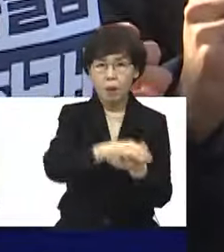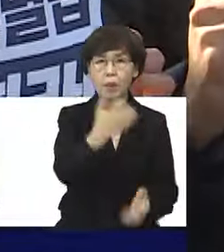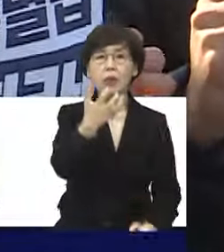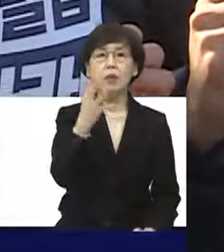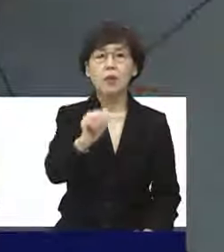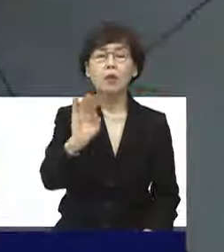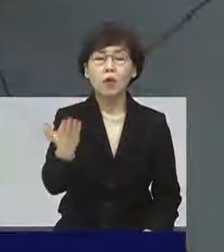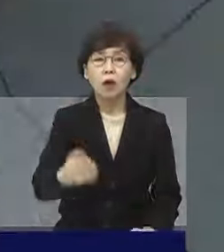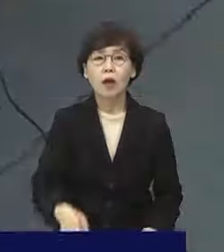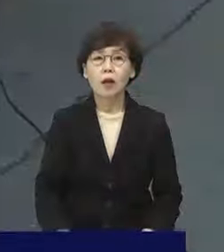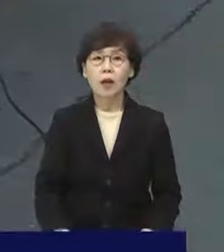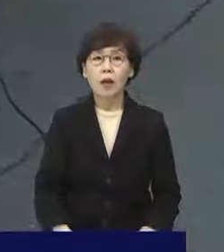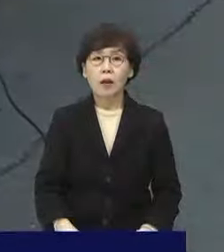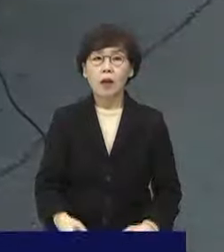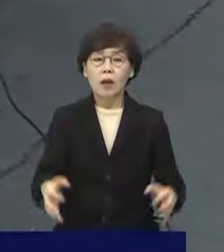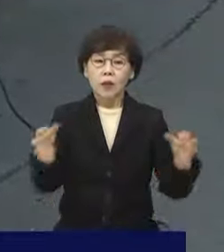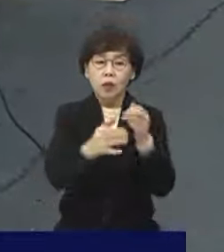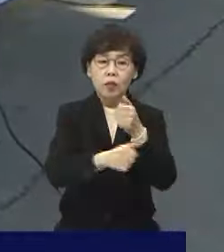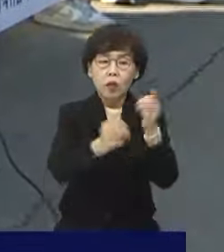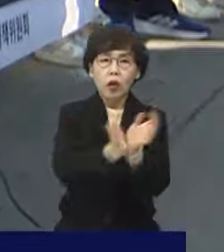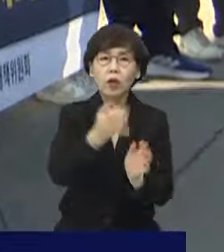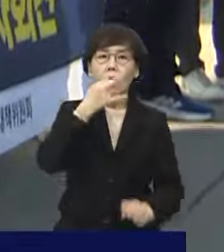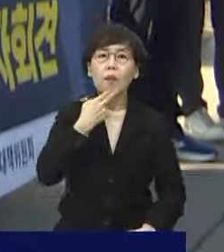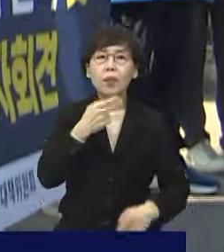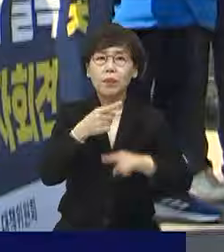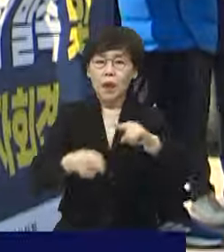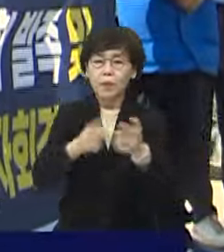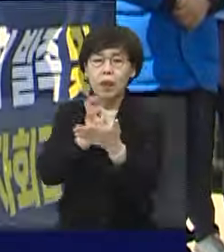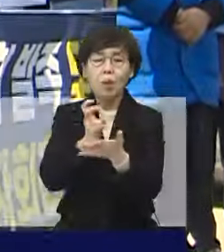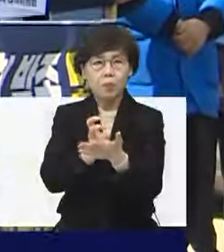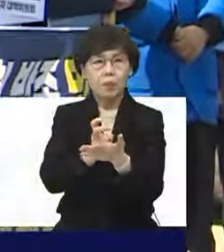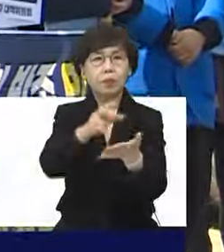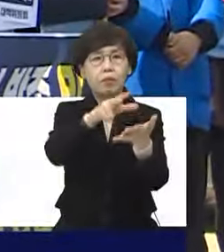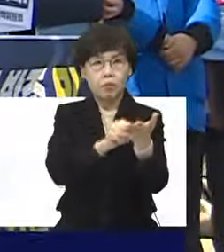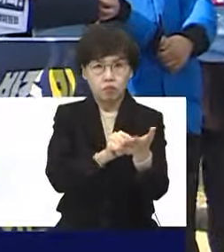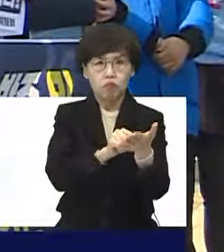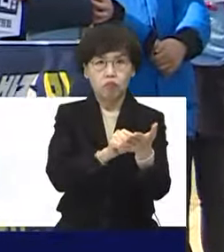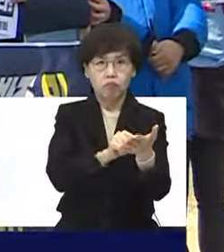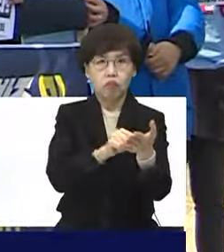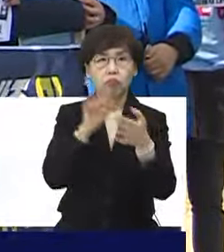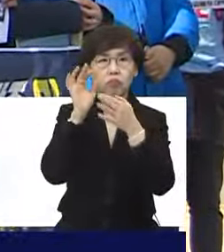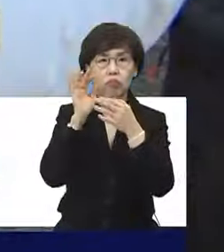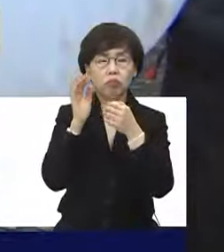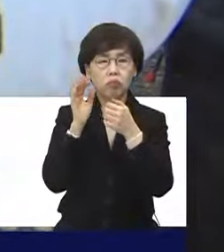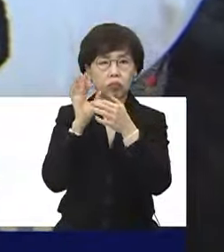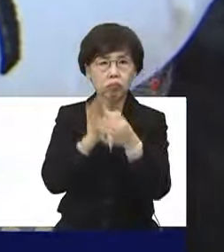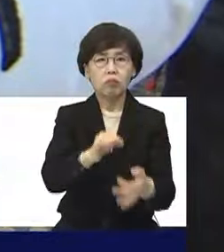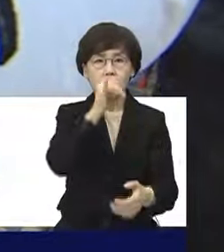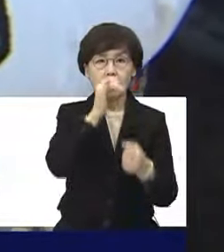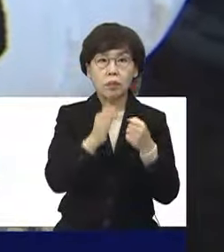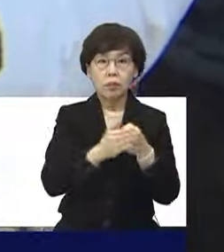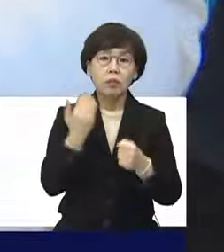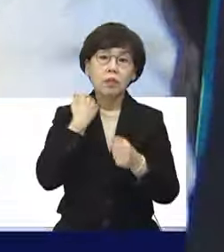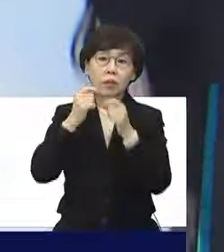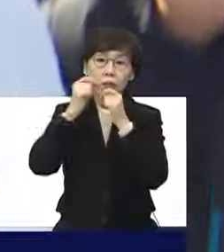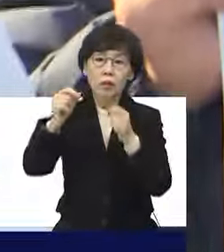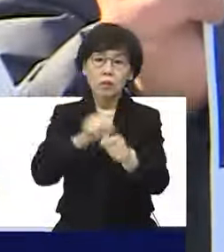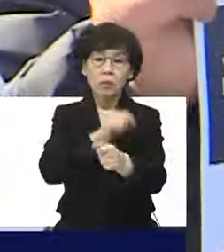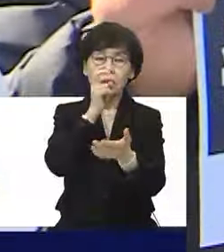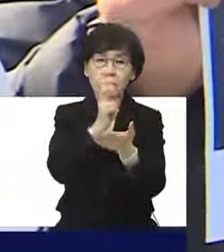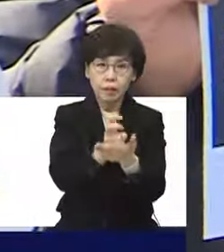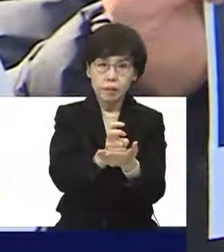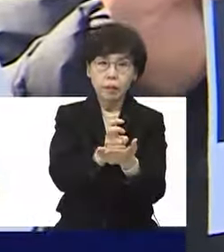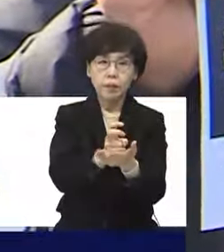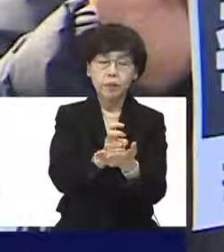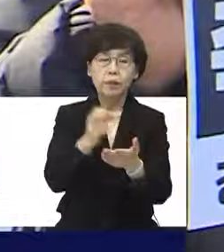달합니다. 대책위는 실효성 없는 반쪽짜리 법안의 문제점이 계속 드러나고 있다며 전세 사기 특별법 개정과